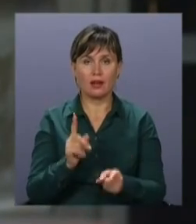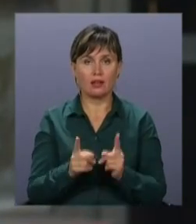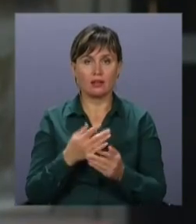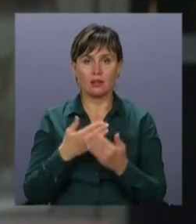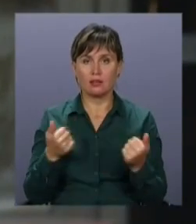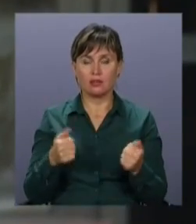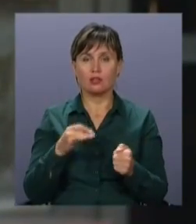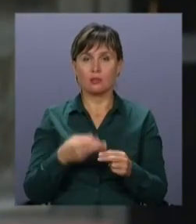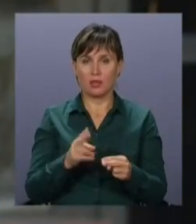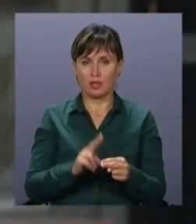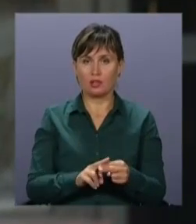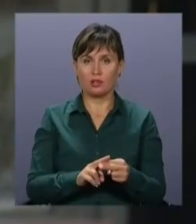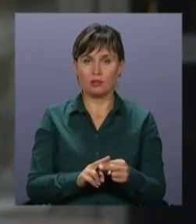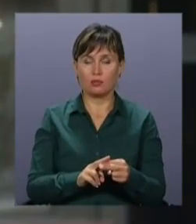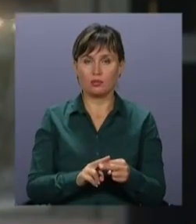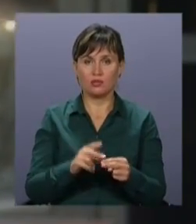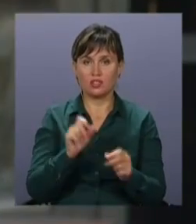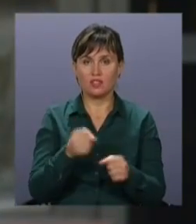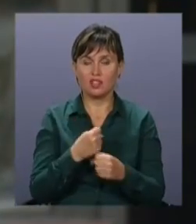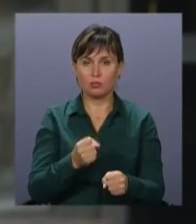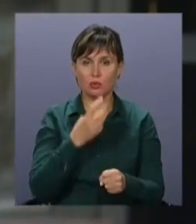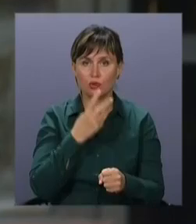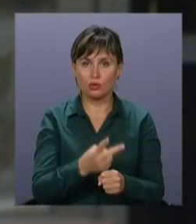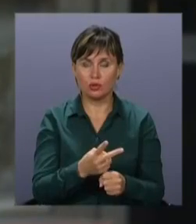при включении невозможно